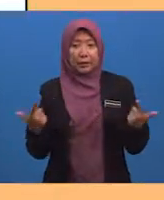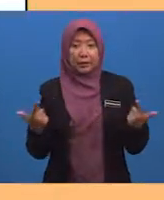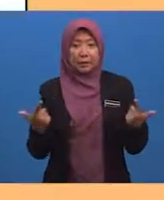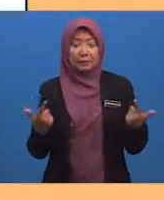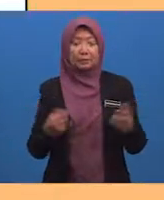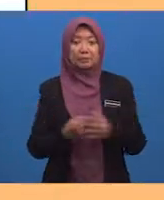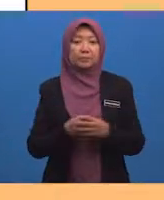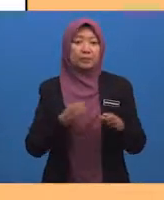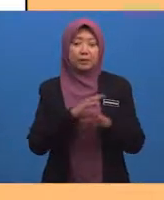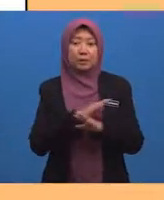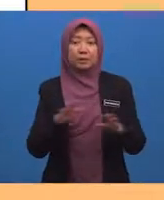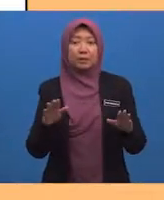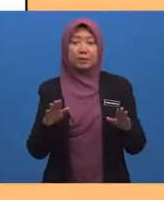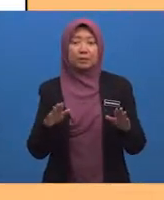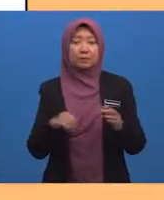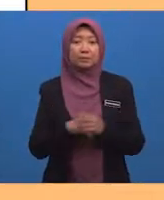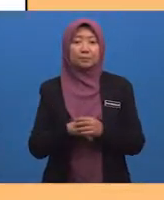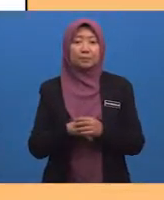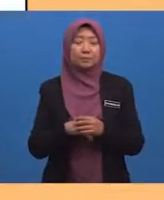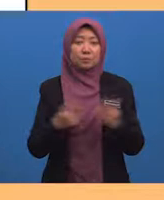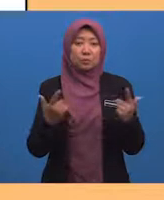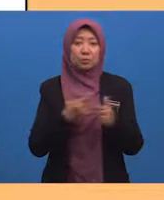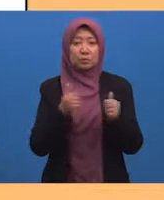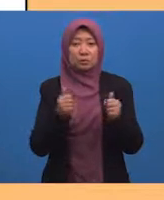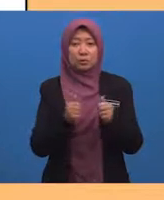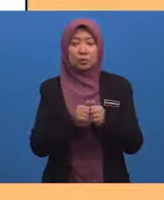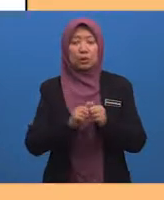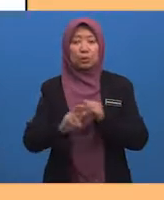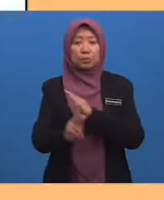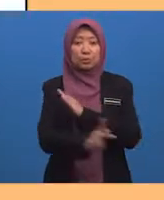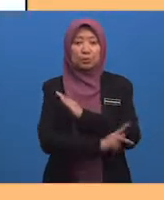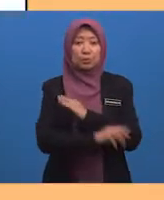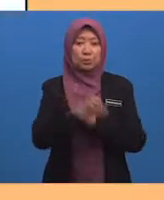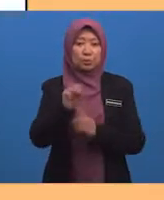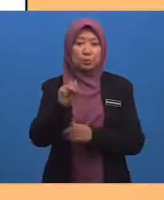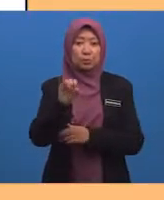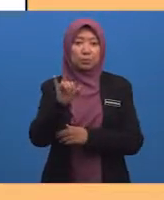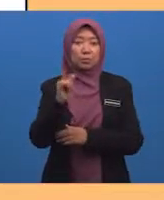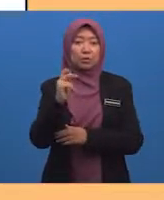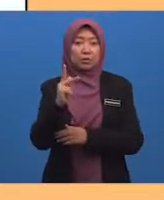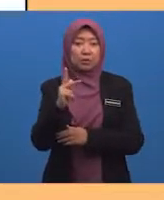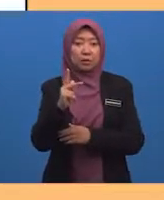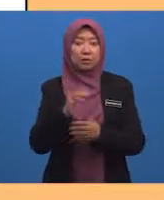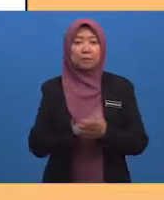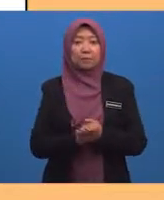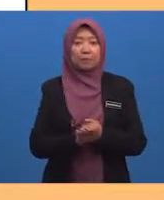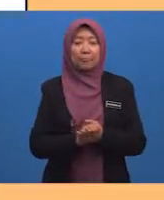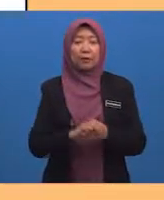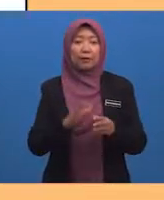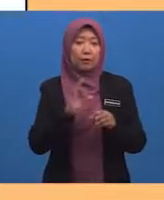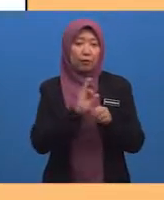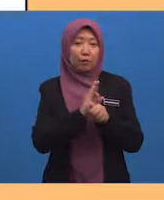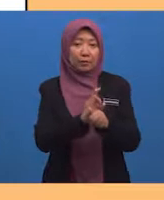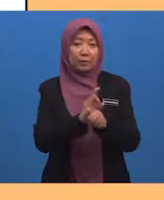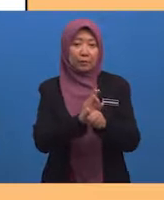tidak bertentangan dengan hukum syarak. Pembelajaran di dayah berbentuk formal dan berlangsung secara